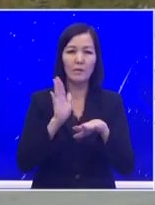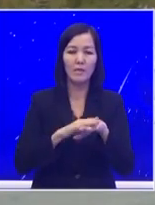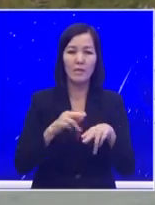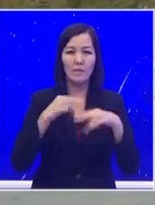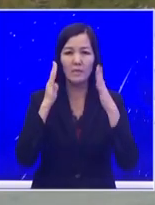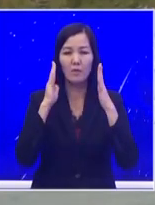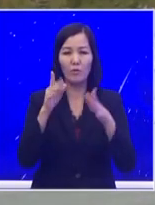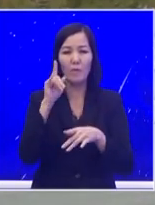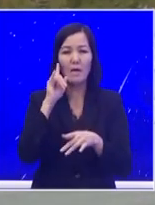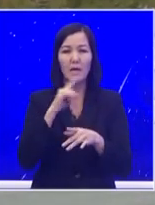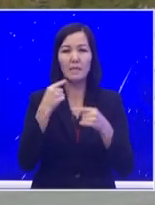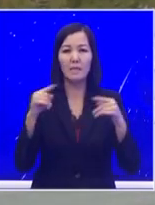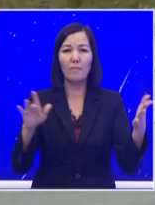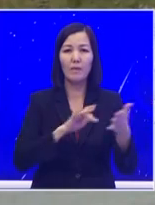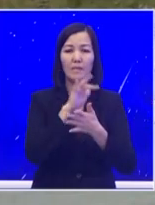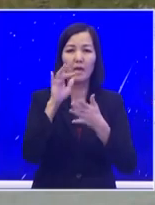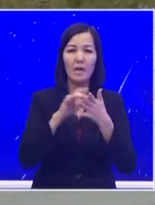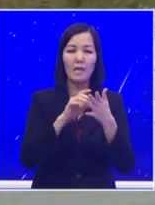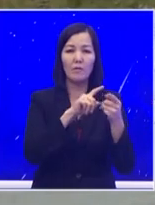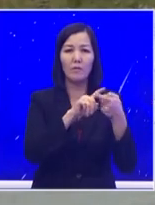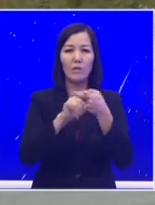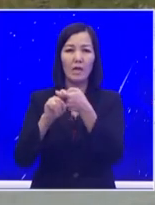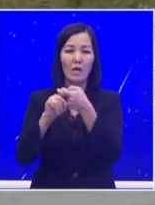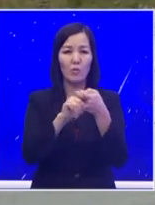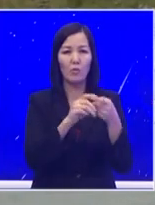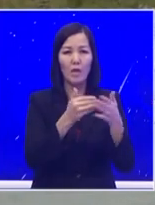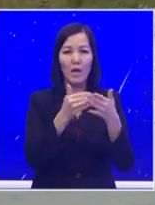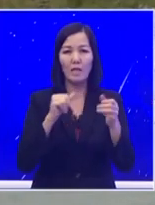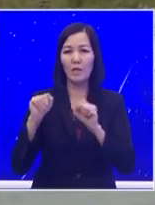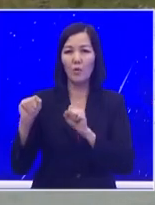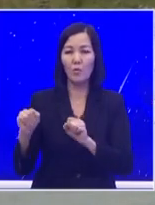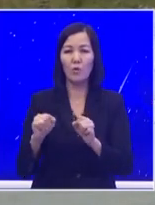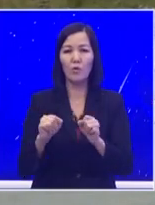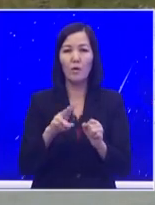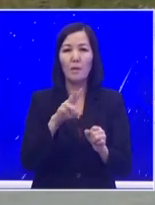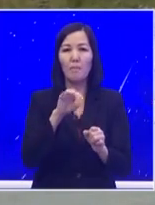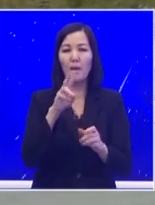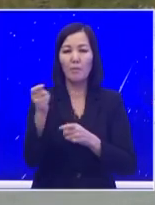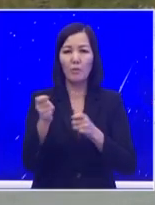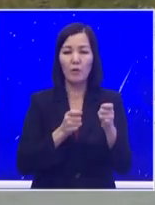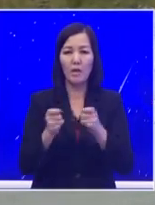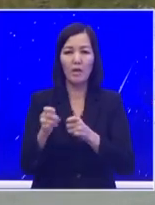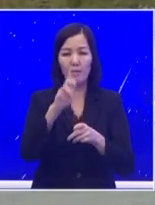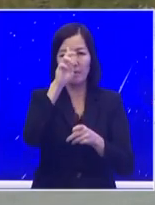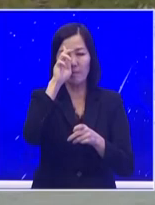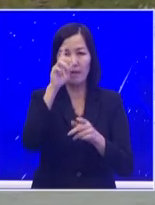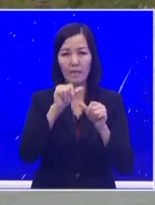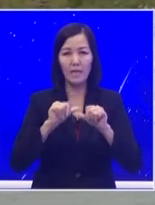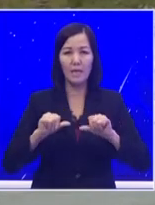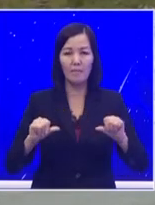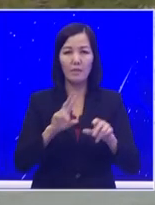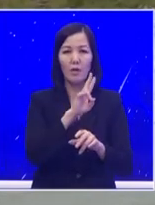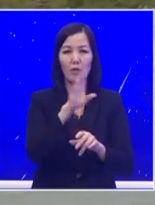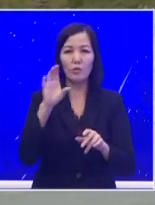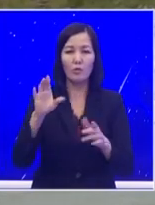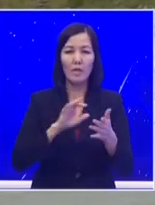сондай-ақ Қазақстанның басқа қалаларына коронавирустың таралуының алдын алу мақсатында Асқар Мамин төрағалық ететін мемлекеттік комиссия Нұр-Сұлтан